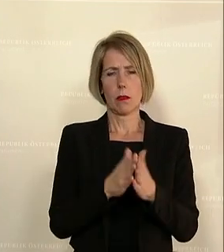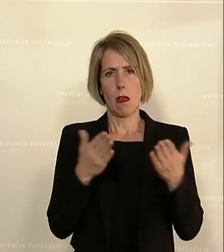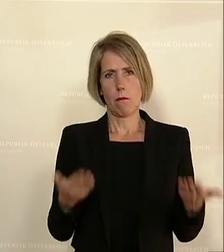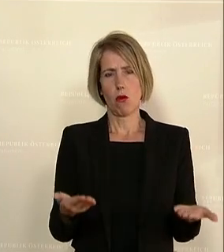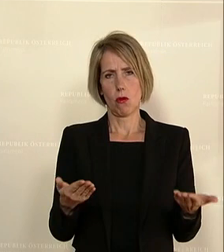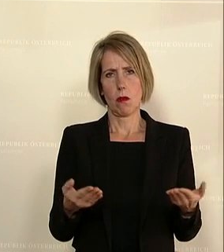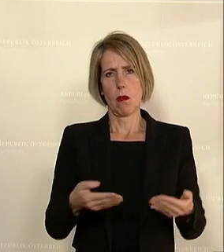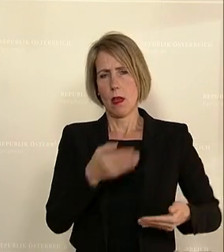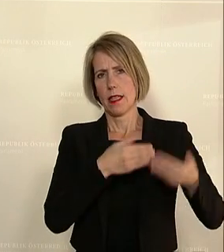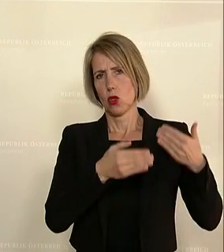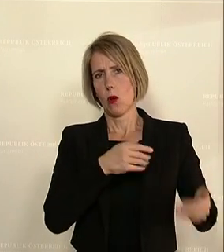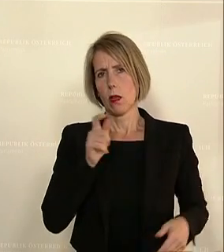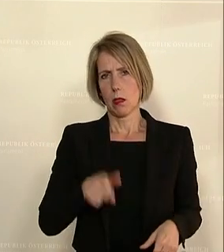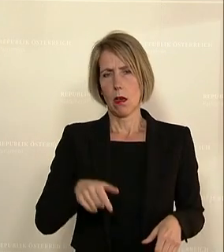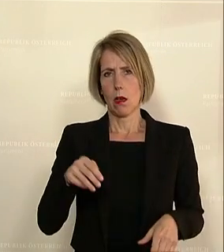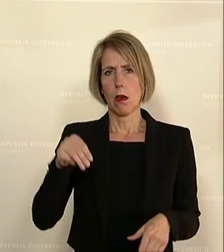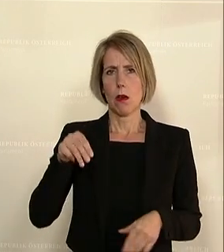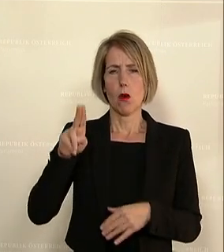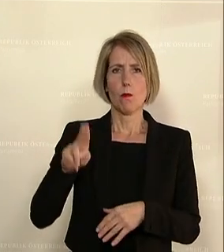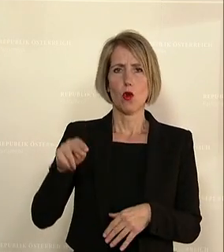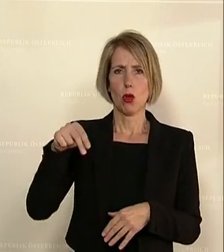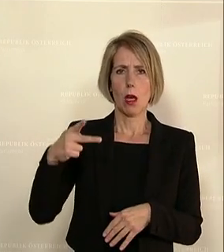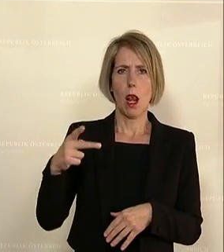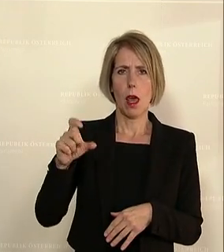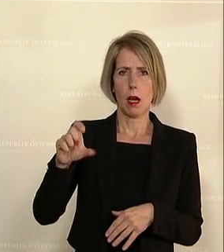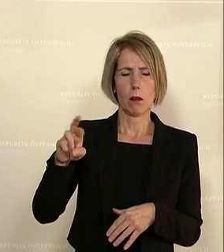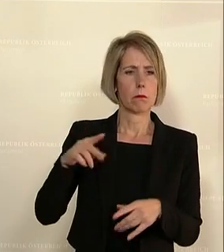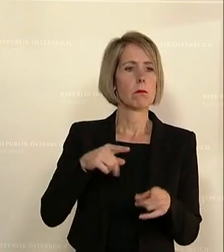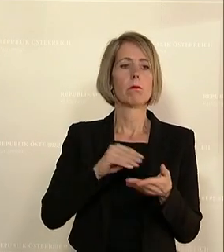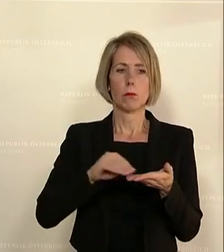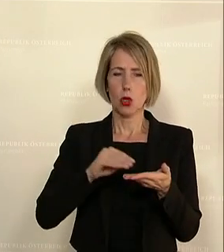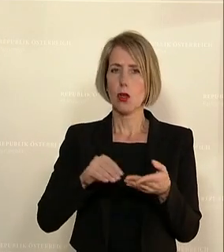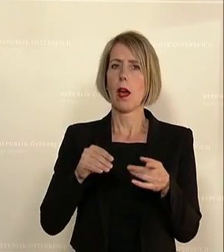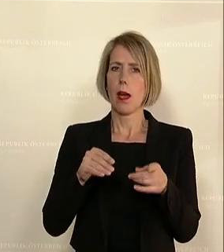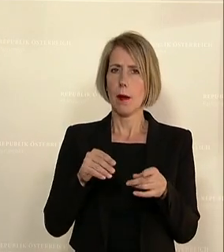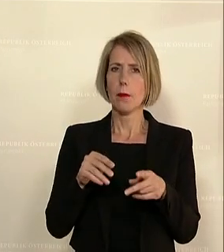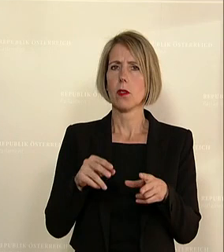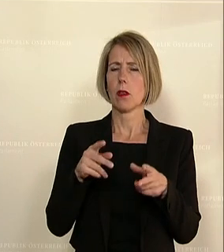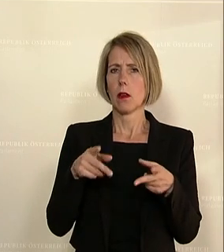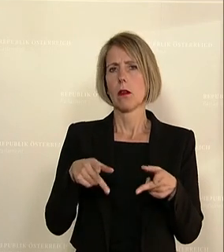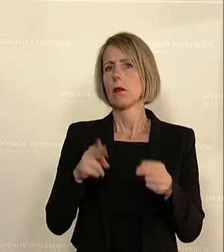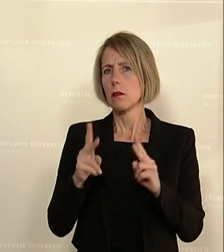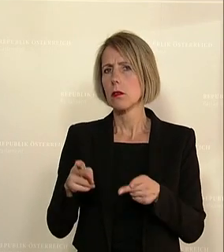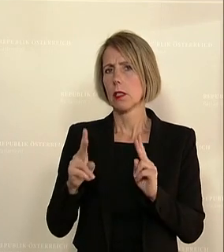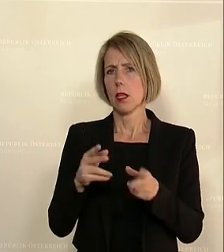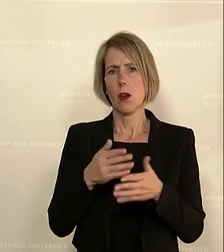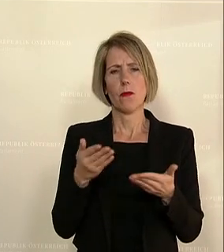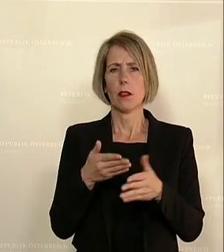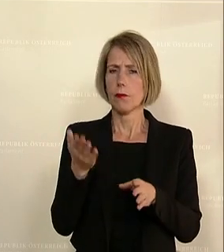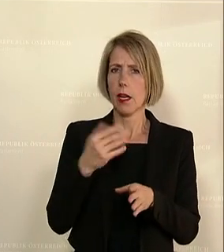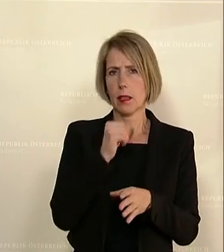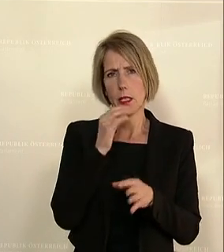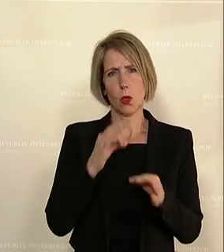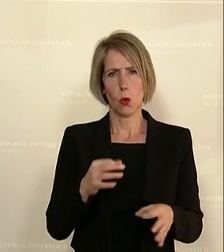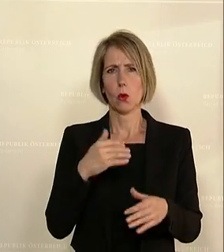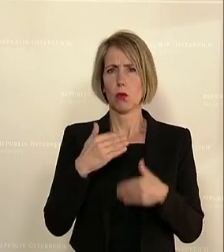hervorragender Historiker, Die Zukunft der Demokratie. Und er beschreibt natürlich Szenarien, die gar nicht gut sind, weil wir